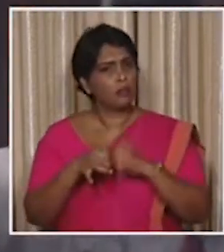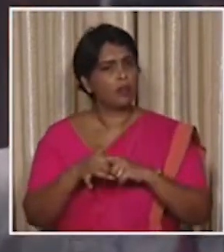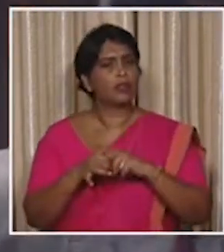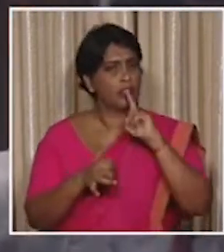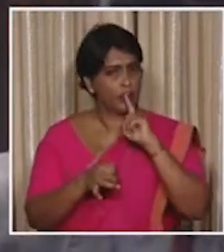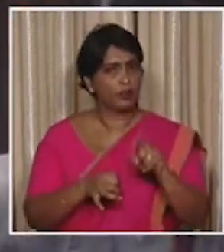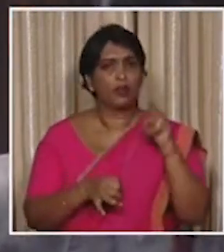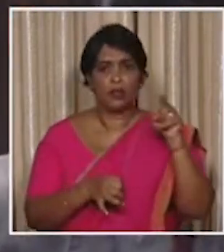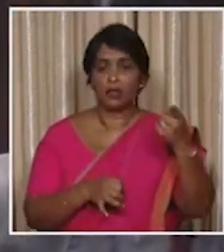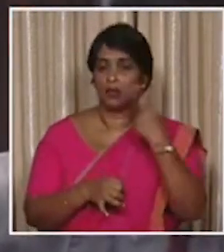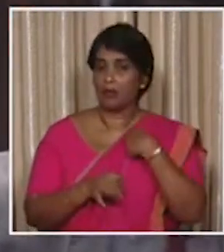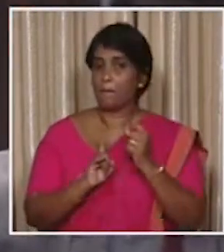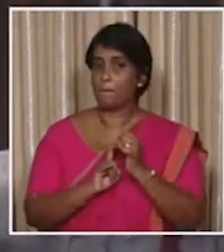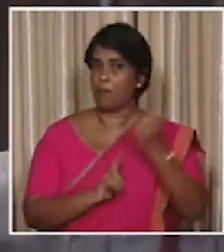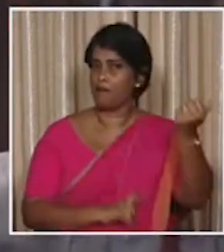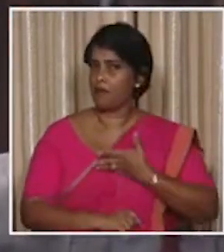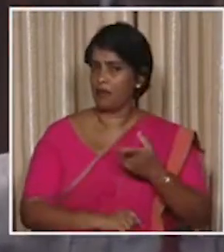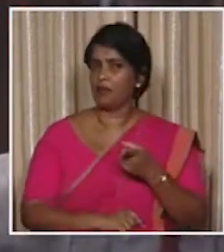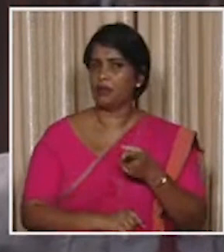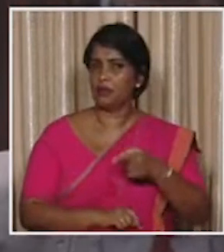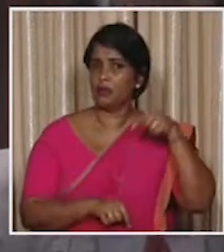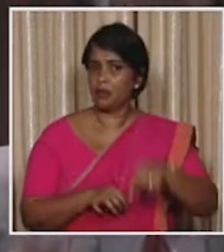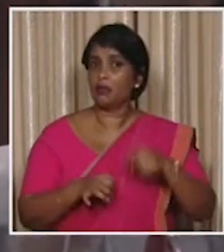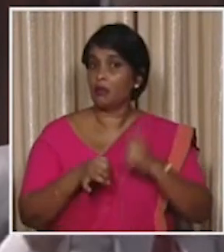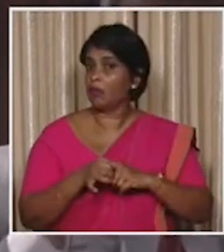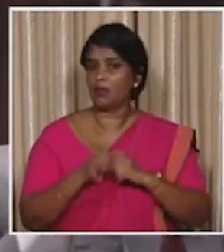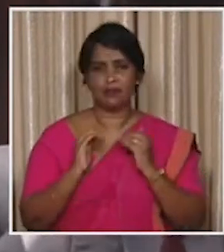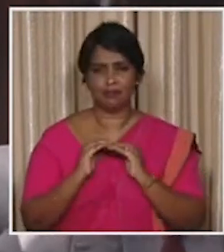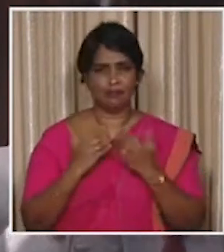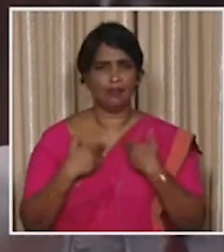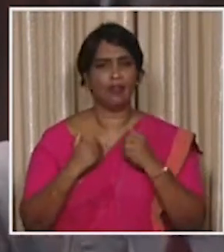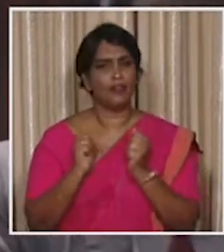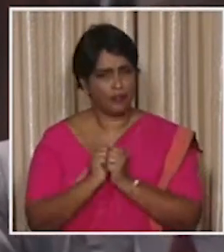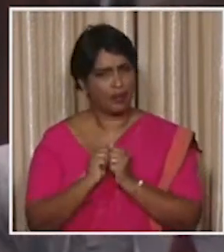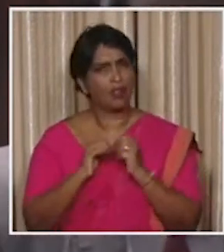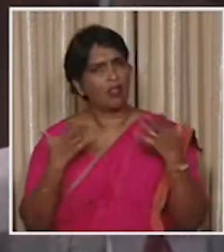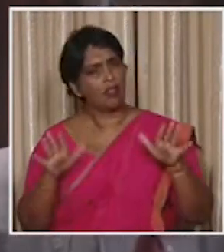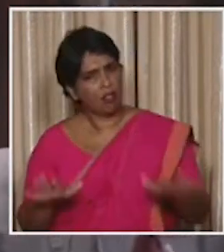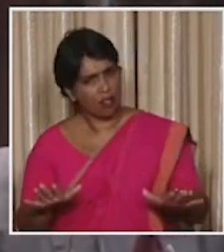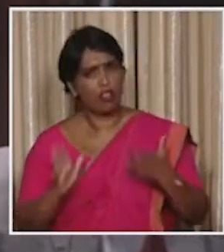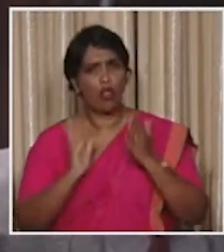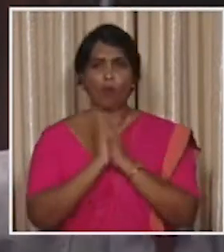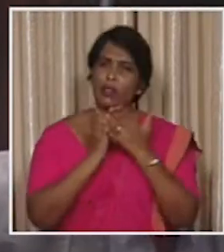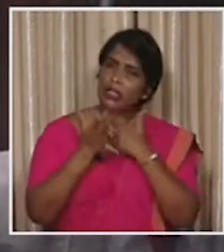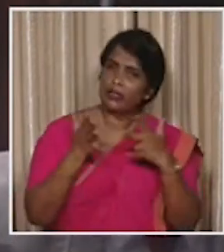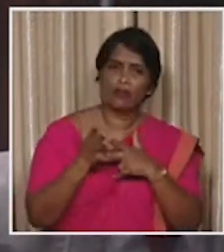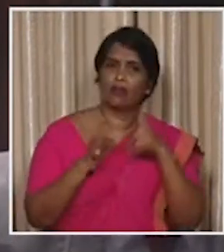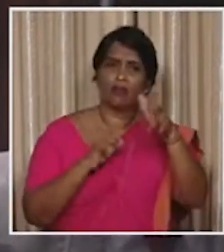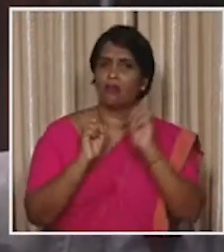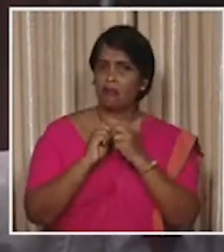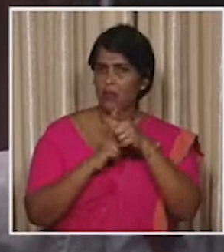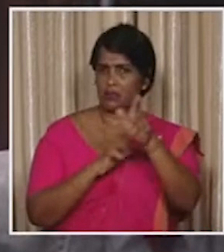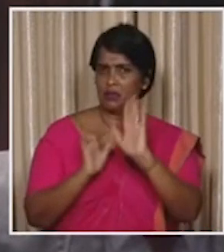kalama මෙතුමා මට පෞද්ගලිකව අපහාස කරා. දැන් මේ ප්‍රශ්නට අදාළ නැහැ නේ මං වැඩක් කරනවද මං නිකන් ඉන්නවද මං පොත් කියවකෝ ඉන්නවද කියන එක. දැන්